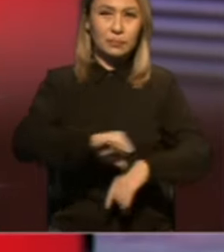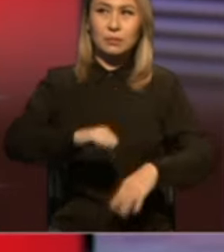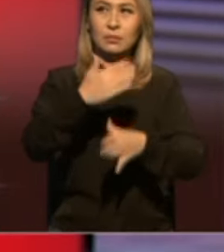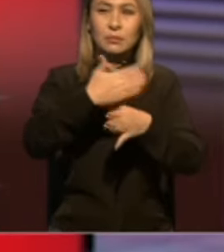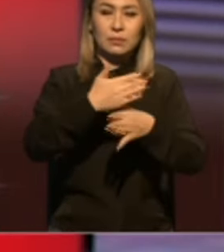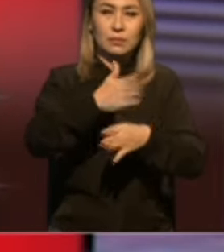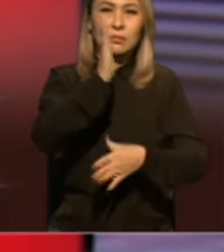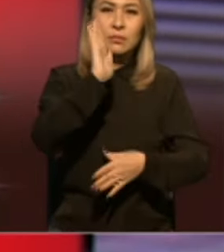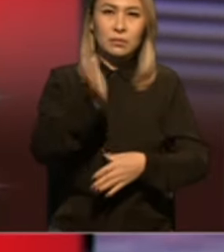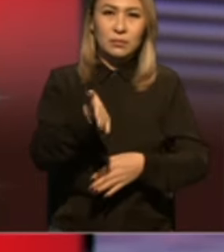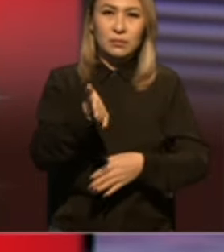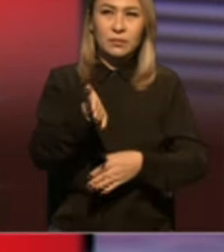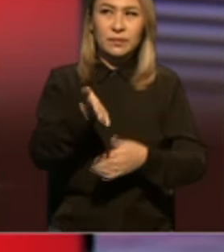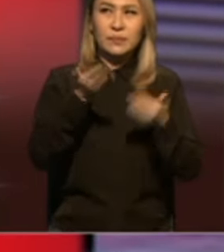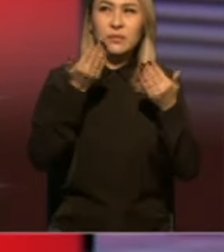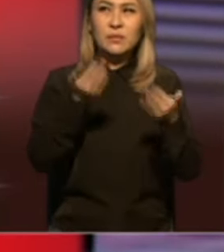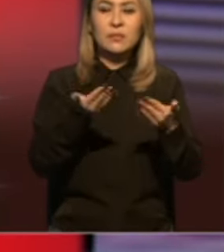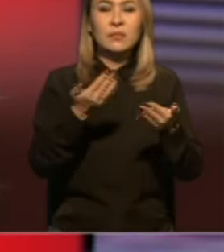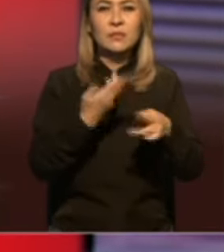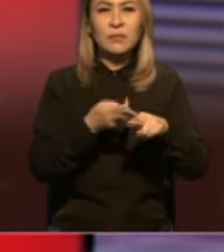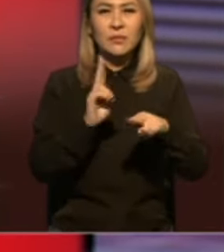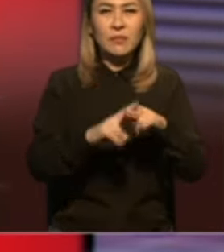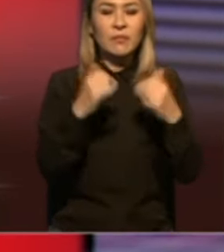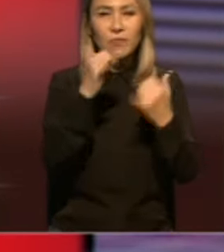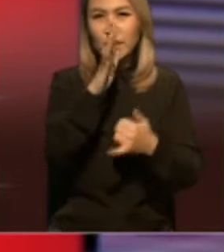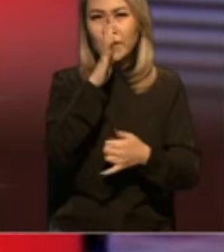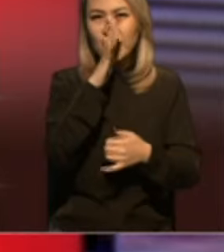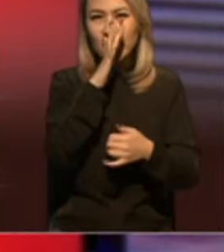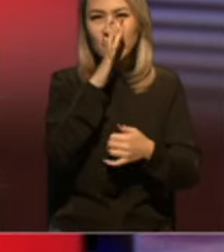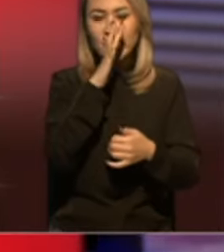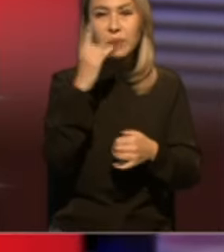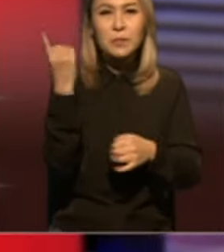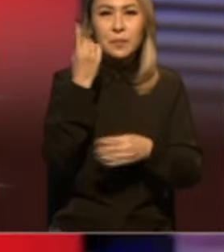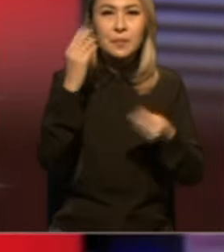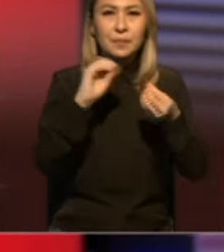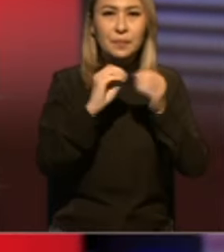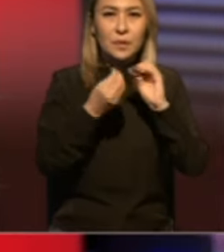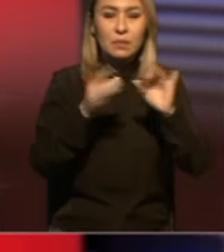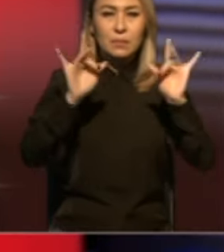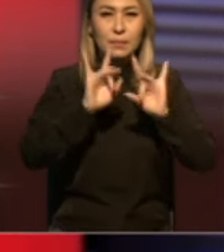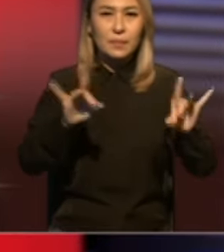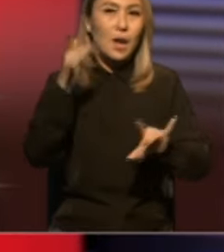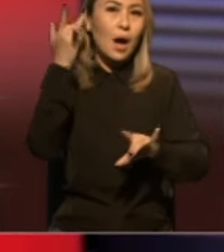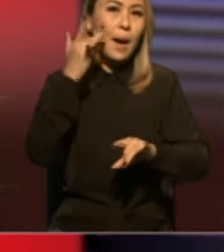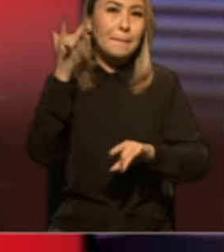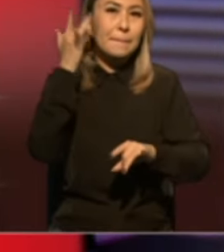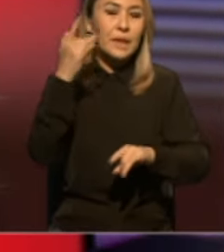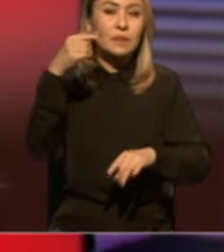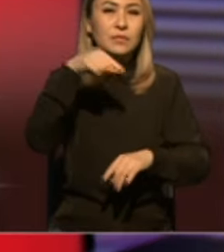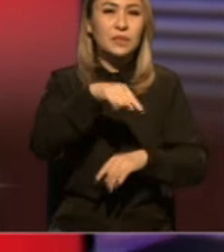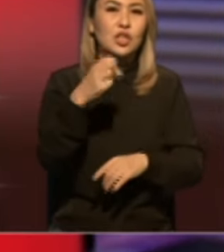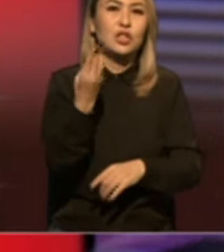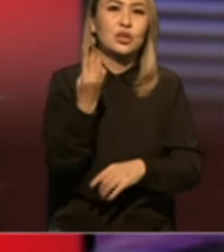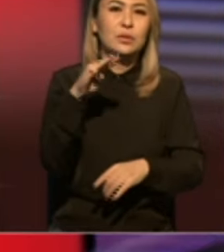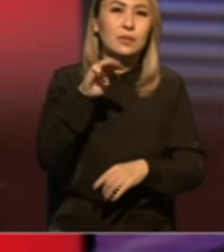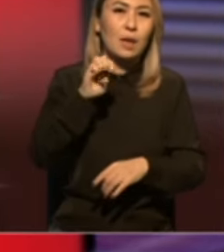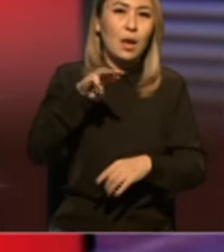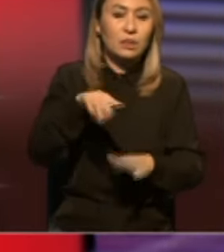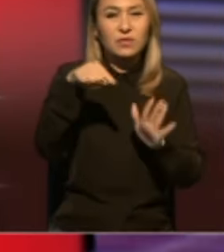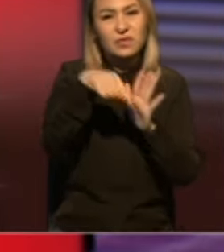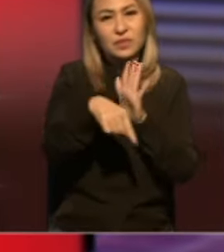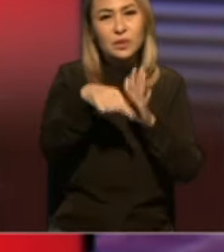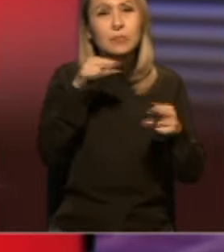тигізеді. Ол дегеніміз, ол қазіргі кезде бірінші мәселе, ол қарастыратын Америка құрамындағы 40 штатындағы ішкі мәселелерге көп